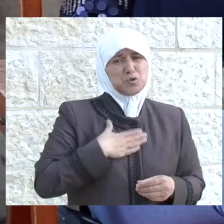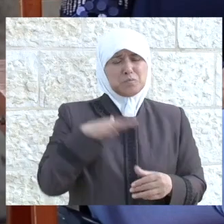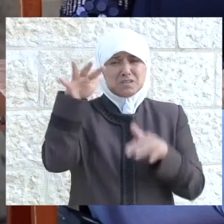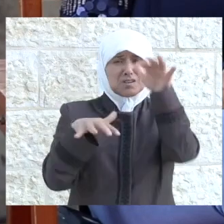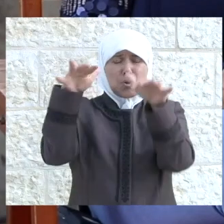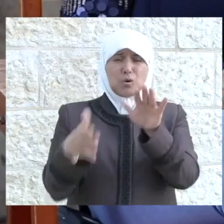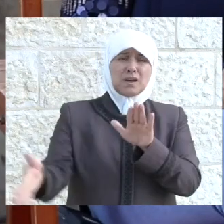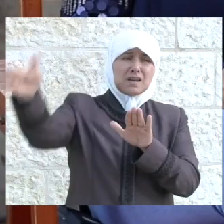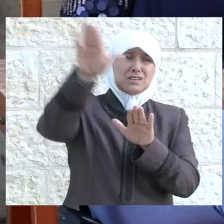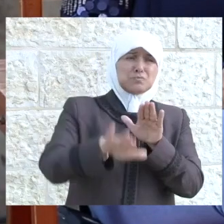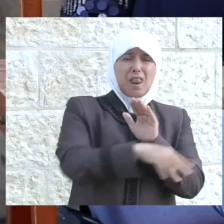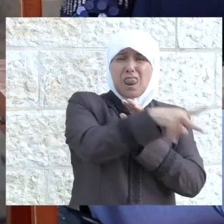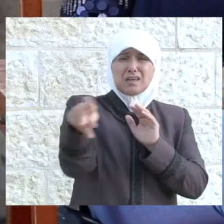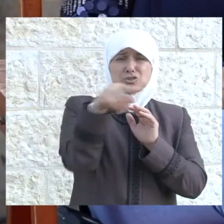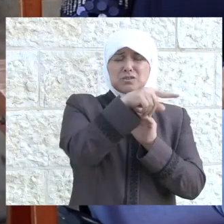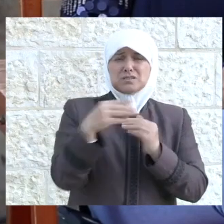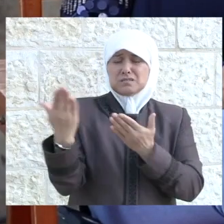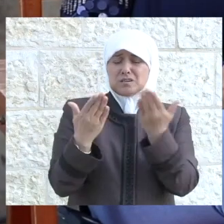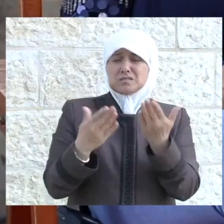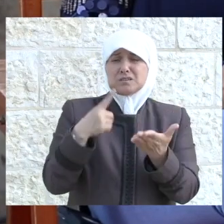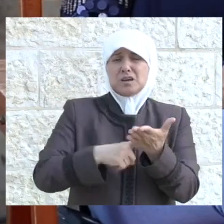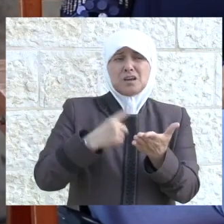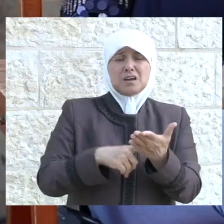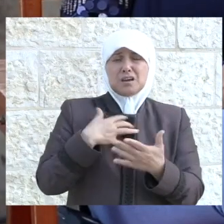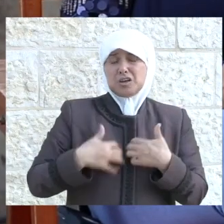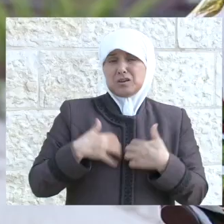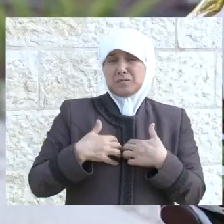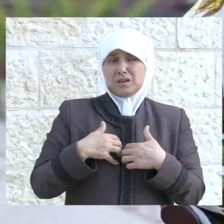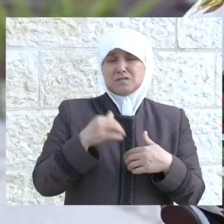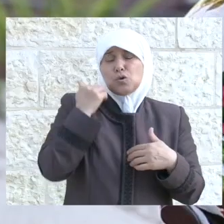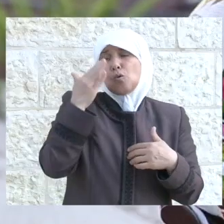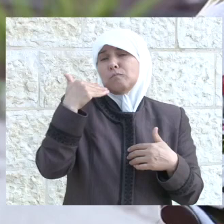ليه درستي علم نفس؟ كيف يعني كيف اجاك الفكره انك تدرسي علم نفس؟